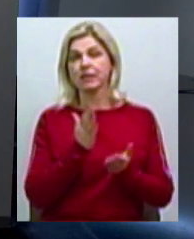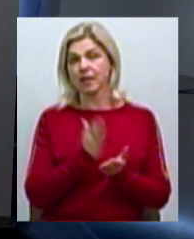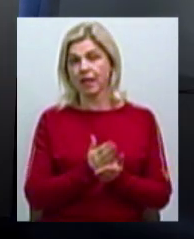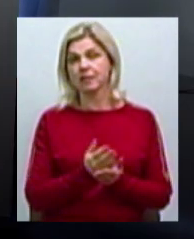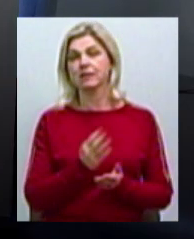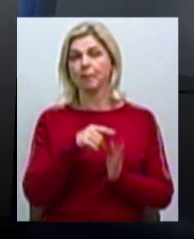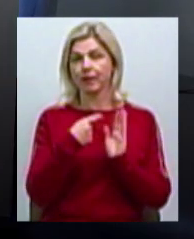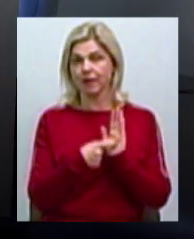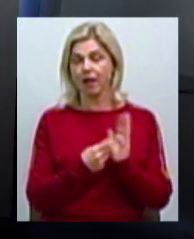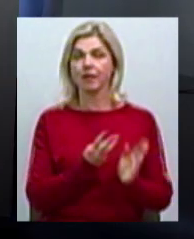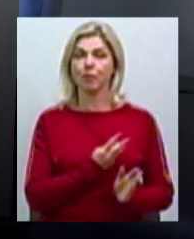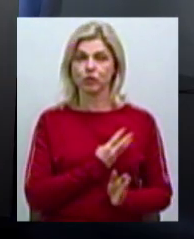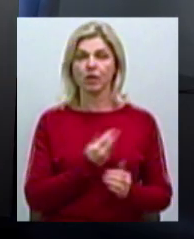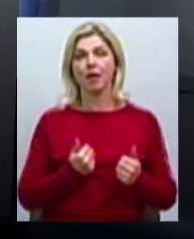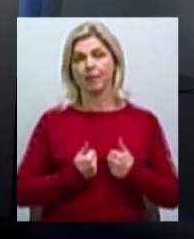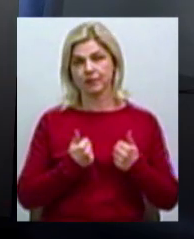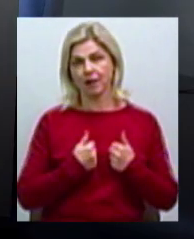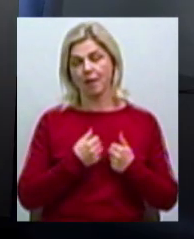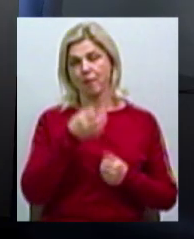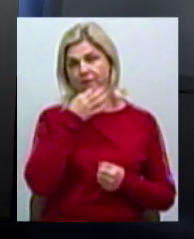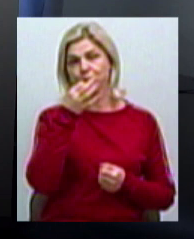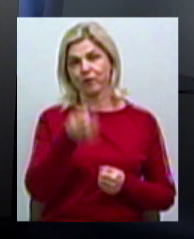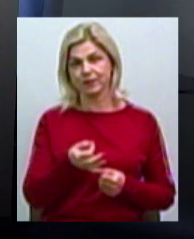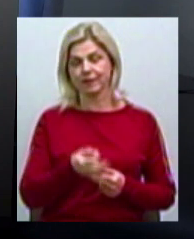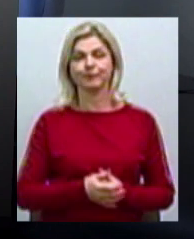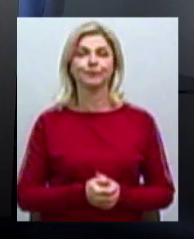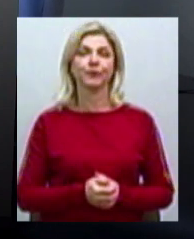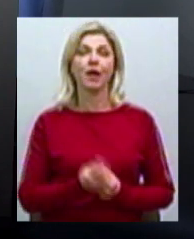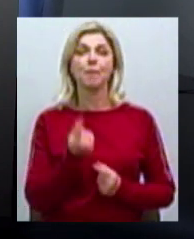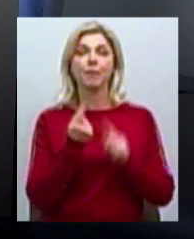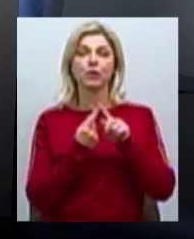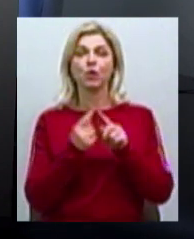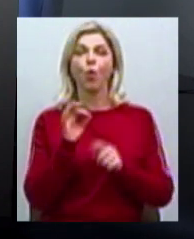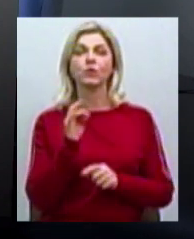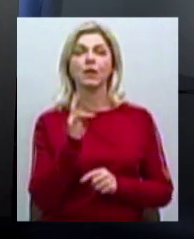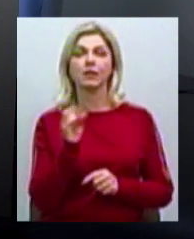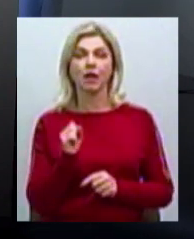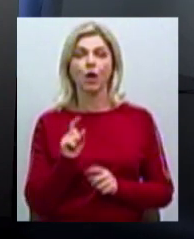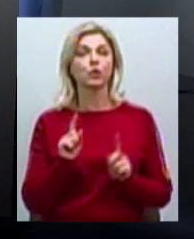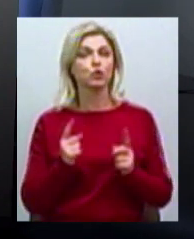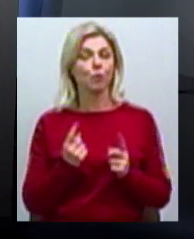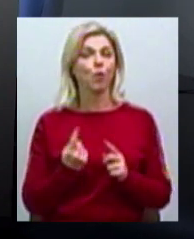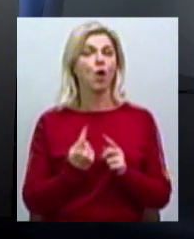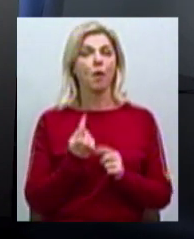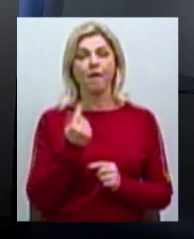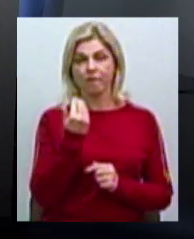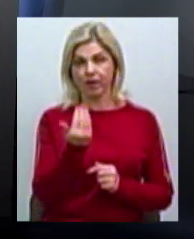побажання, постараємось відповісти. Ну, по-перше, Оксано, чому саме особисто ви